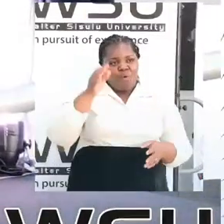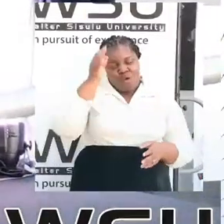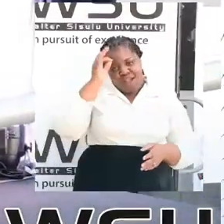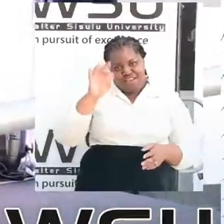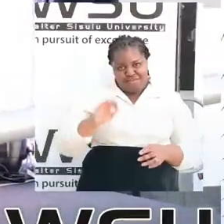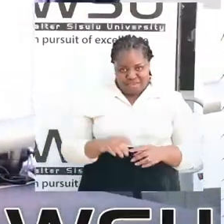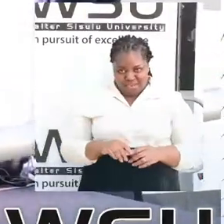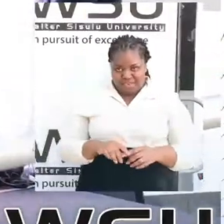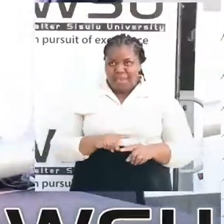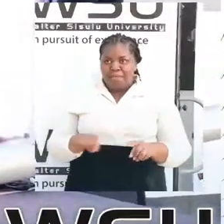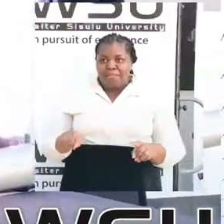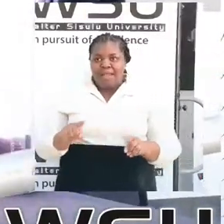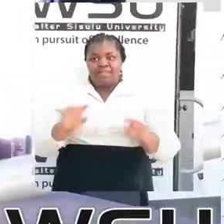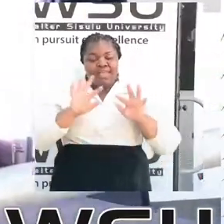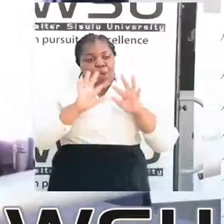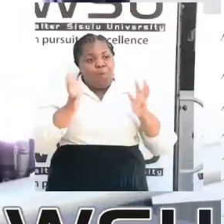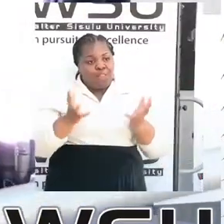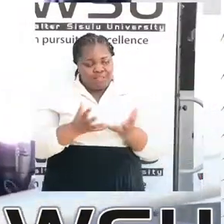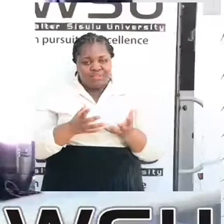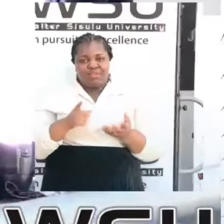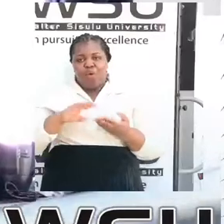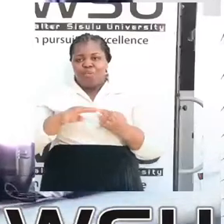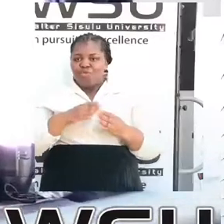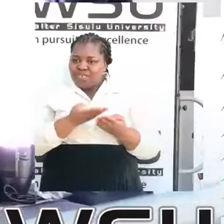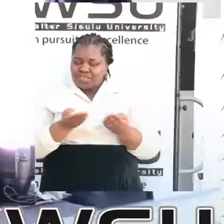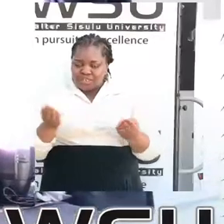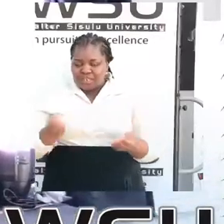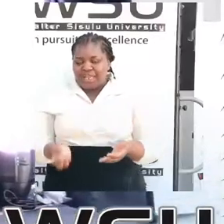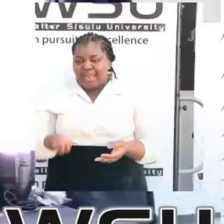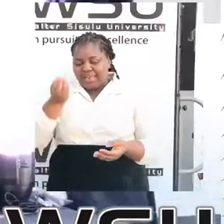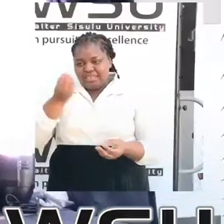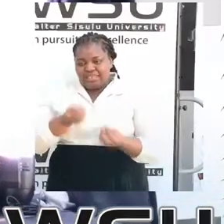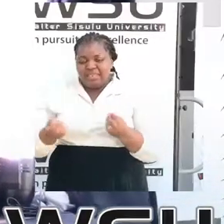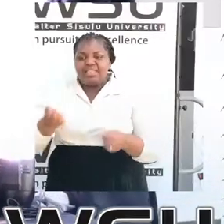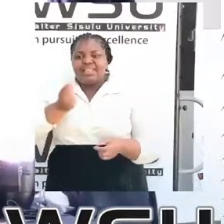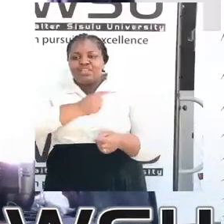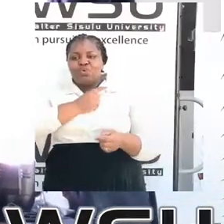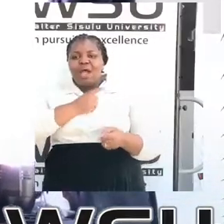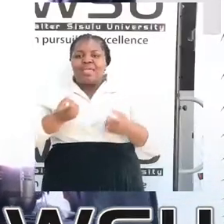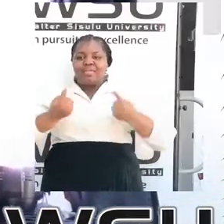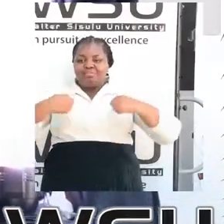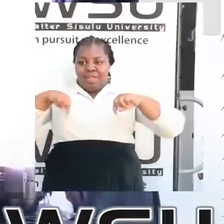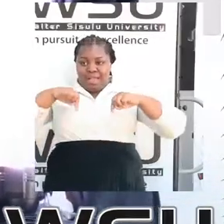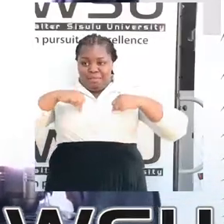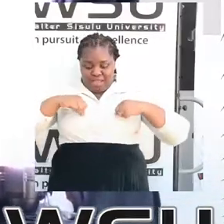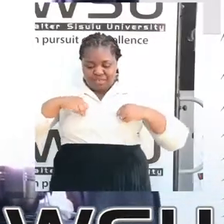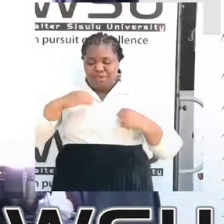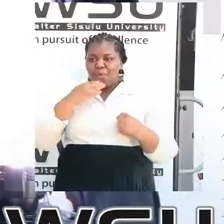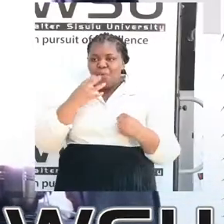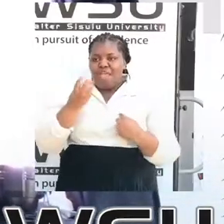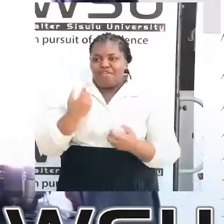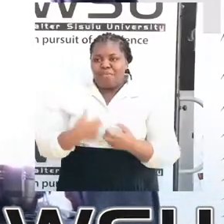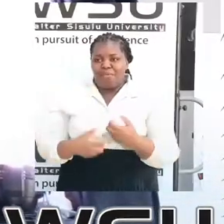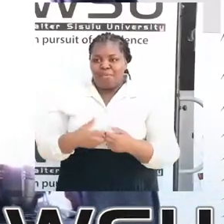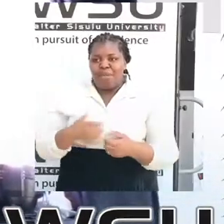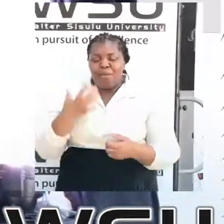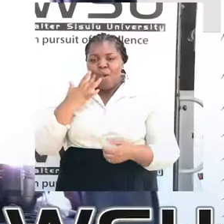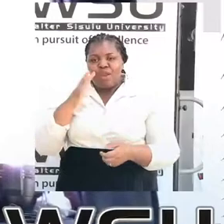ngurhulumente ukhuliswa sisizwe yiyo le nto iba sisizwe esisengxakini xa